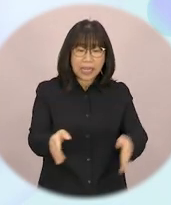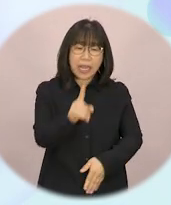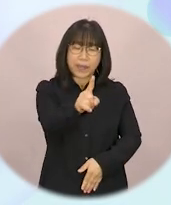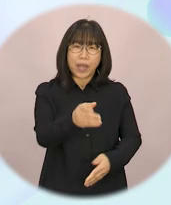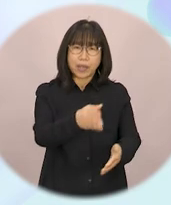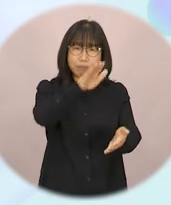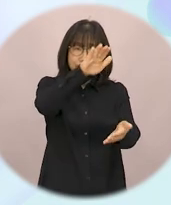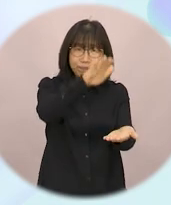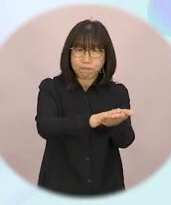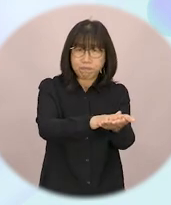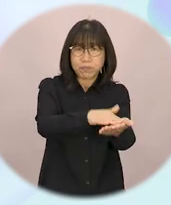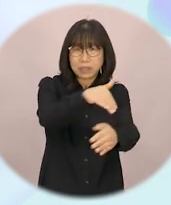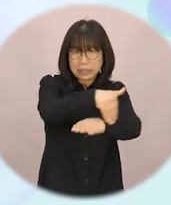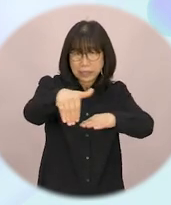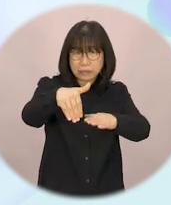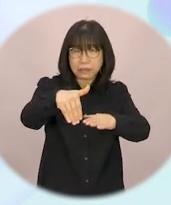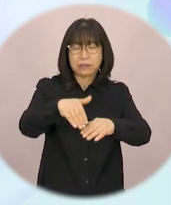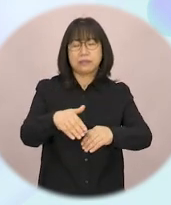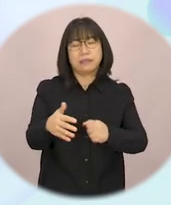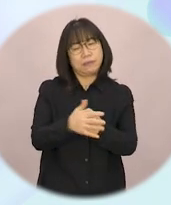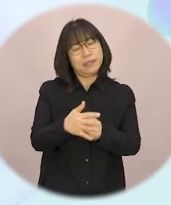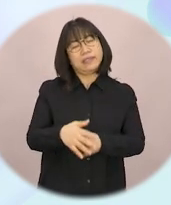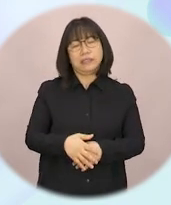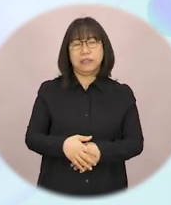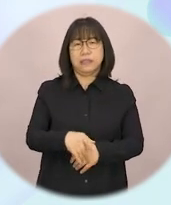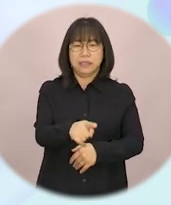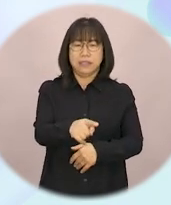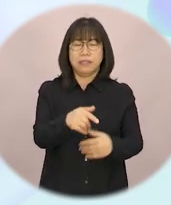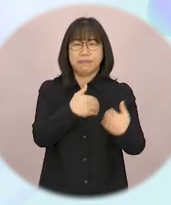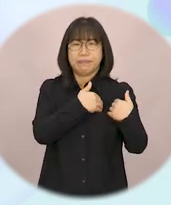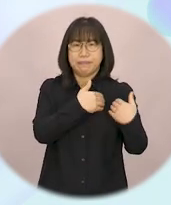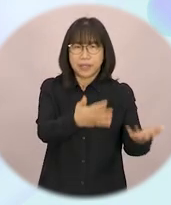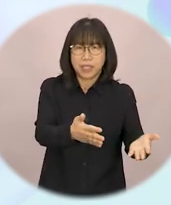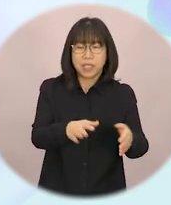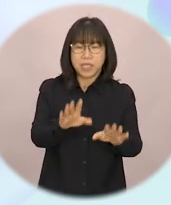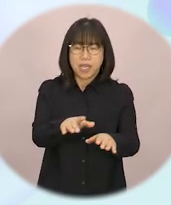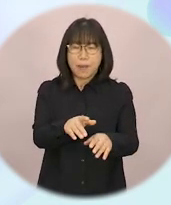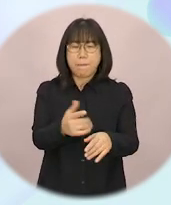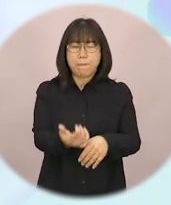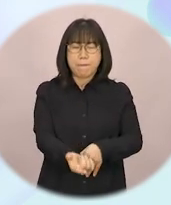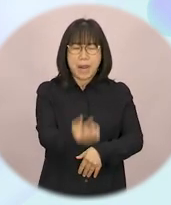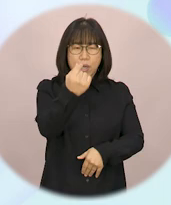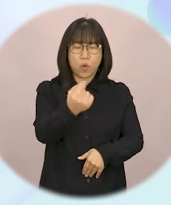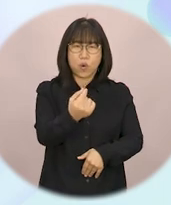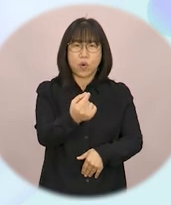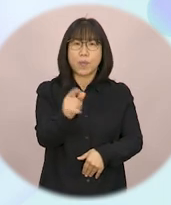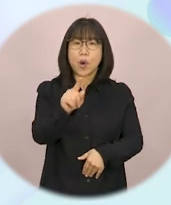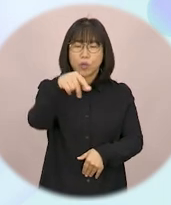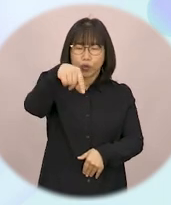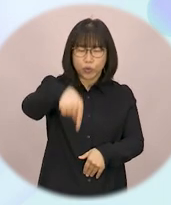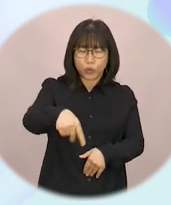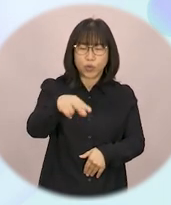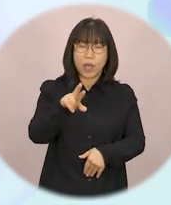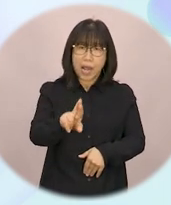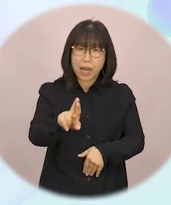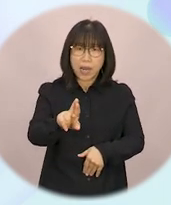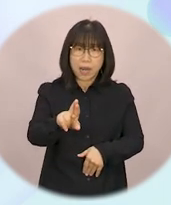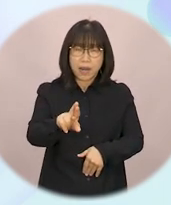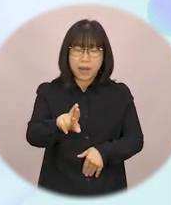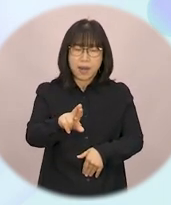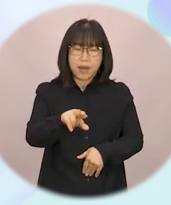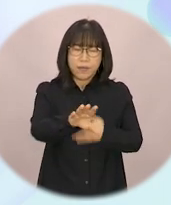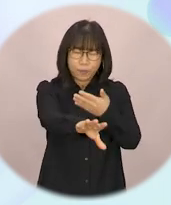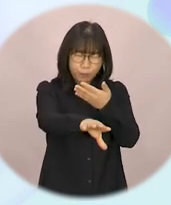이용하기가 불편했는데 요 이에 강서구가 민원서식 작성 게시 겸 본으로 바로 연결되는 qr 코드